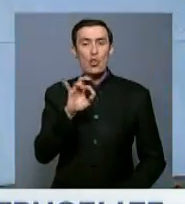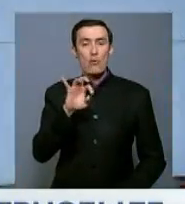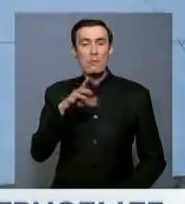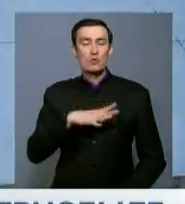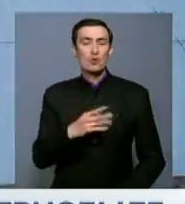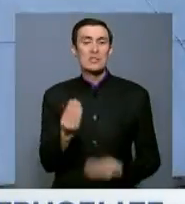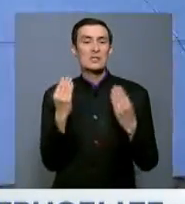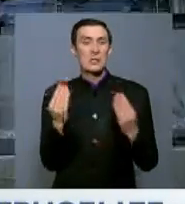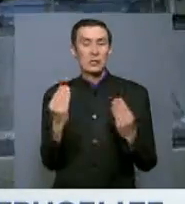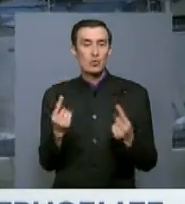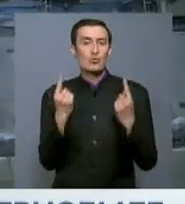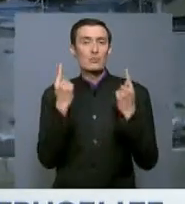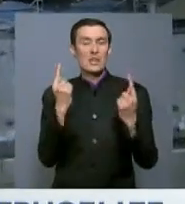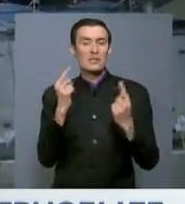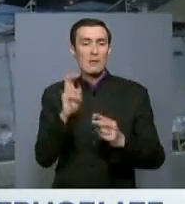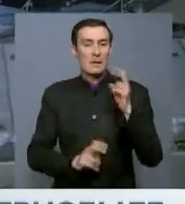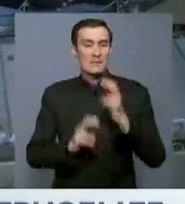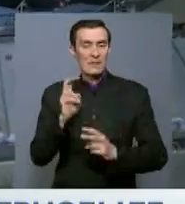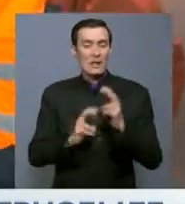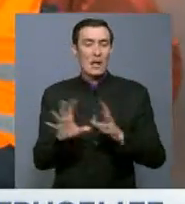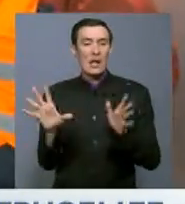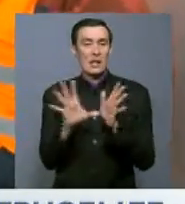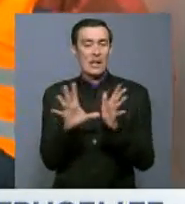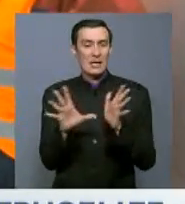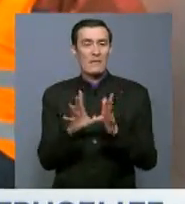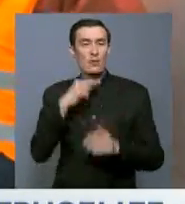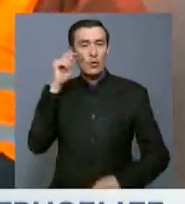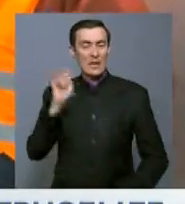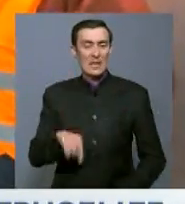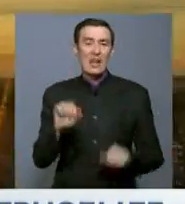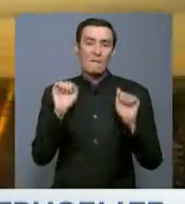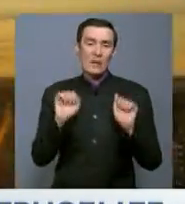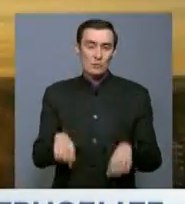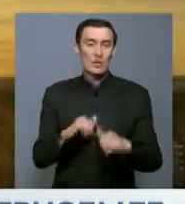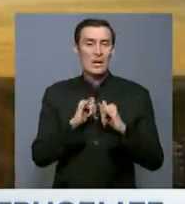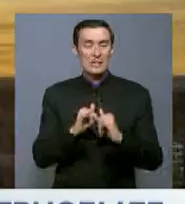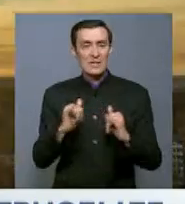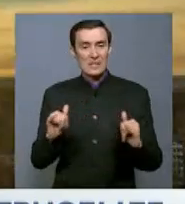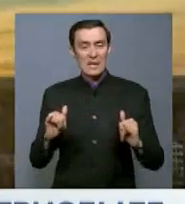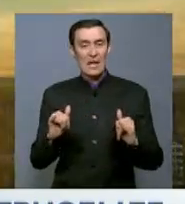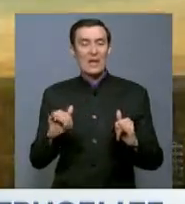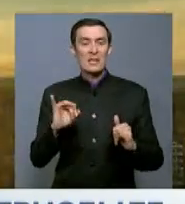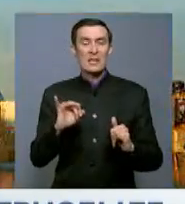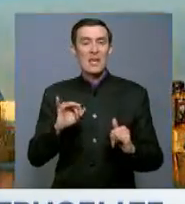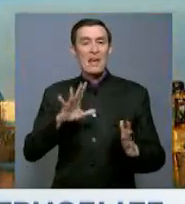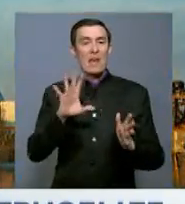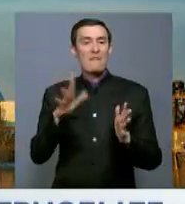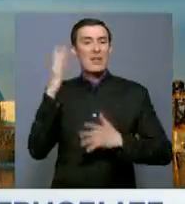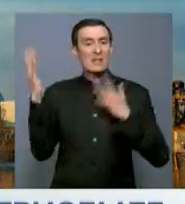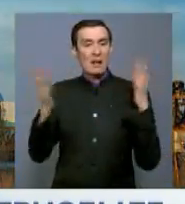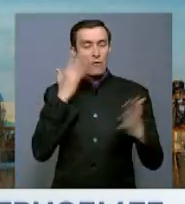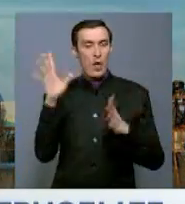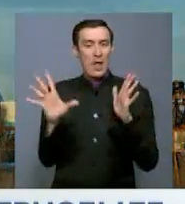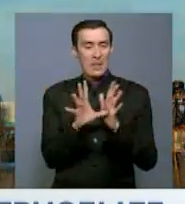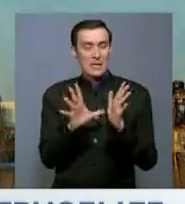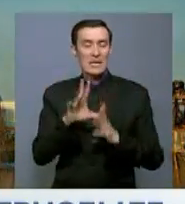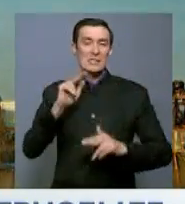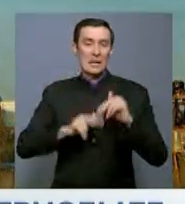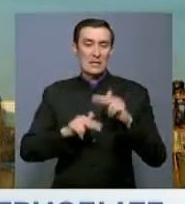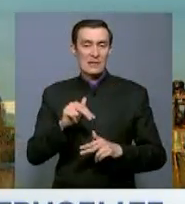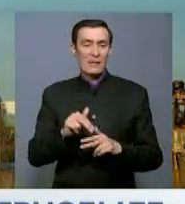статус одного из крупнейших производителей электроэнергии в Украине. Не исключают развитие в зоне отчуждения и ветровой энергетики, а также